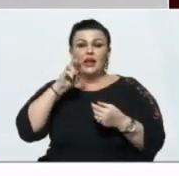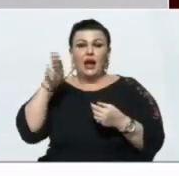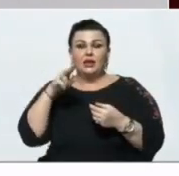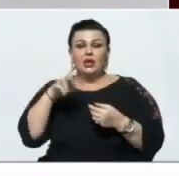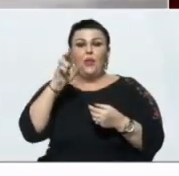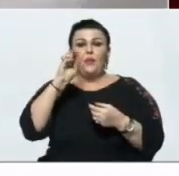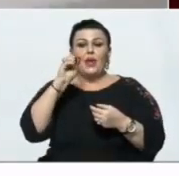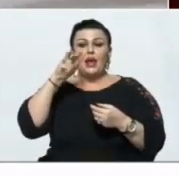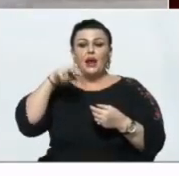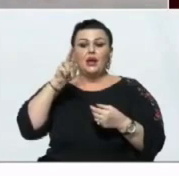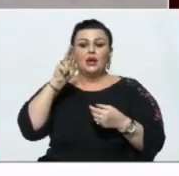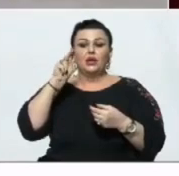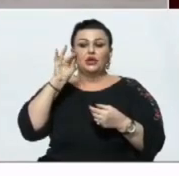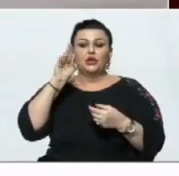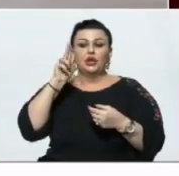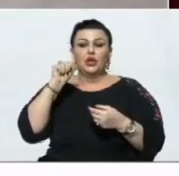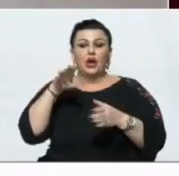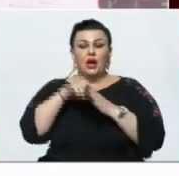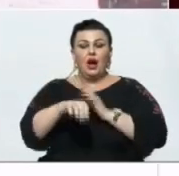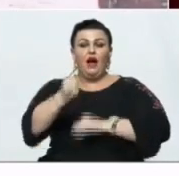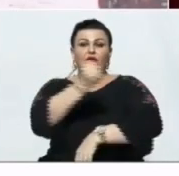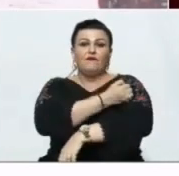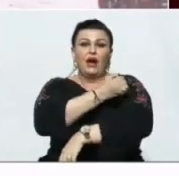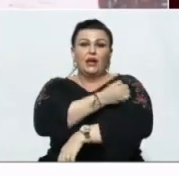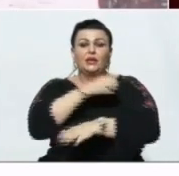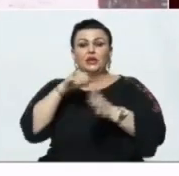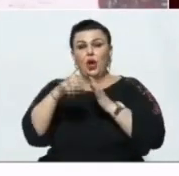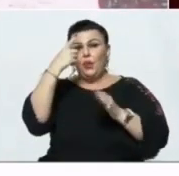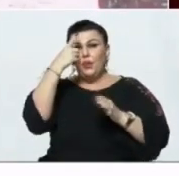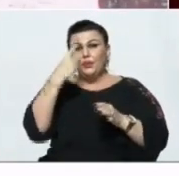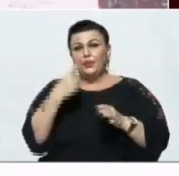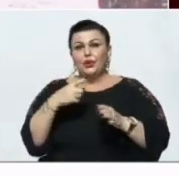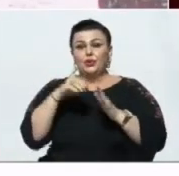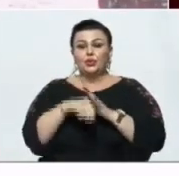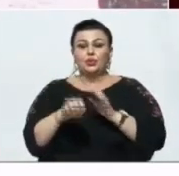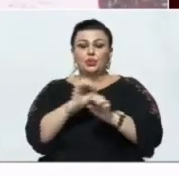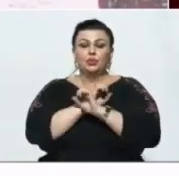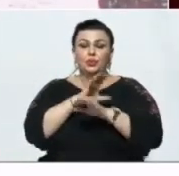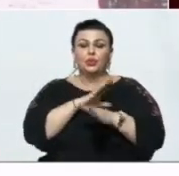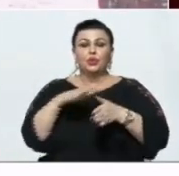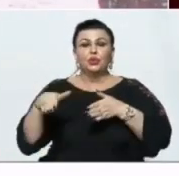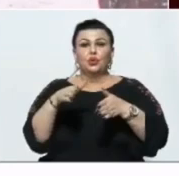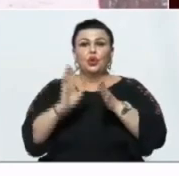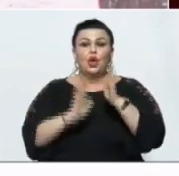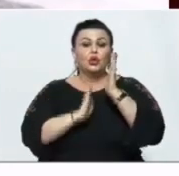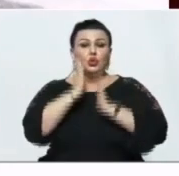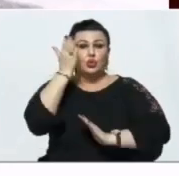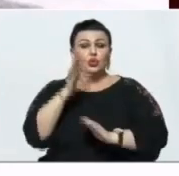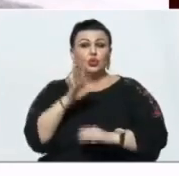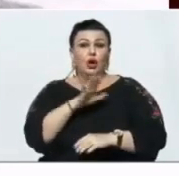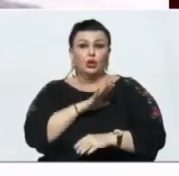də Böyük Britaniyada vaksinlərin vurulmasına bir günlük ara verildi. Çünki yolların sürüşkən